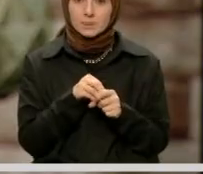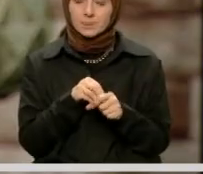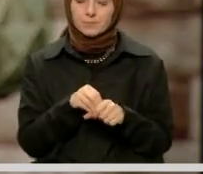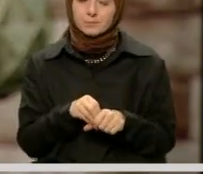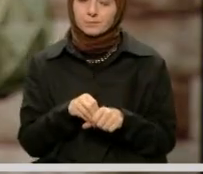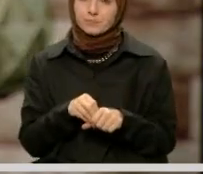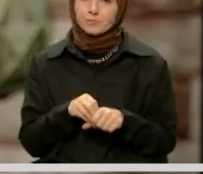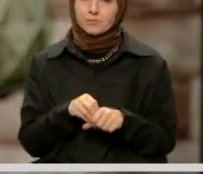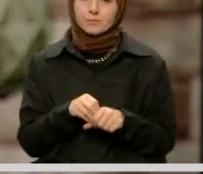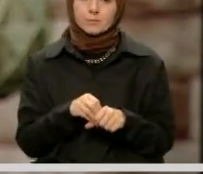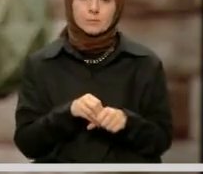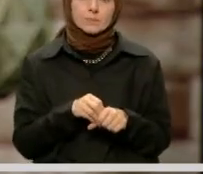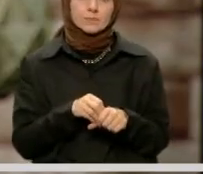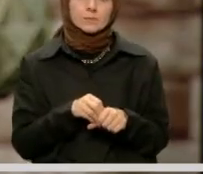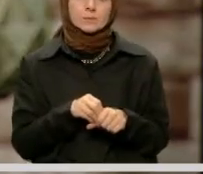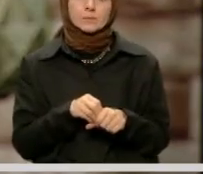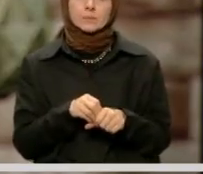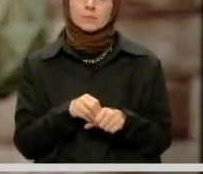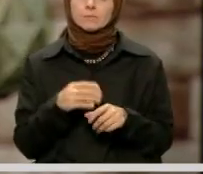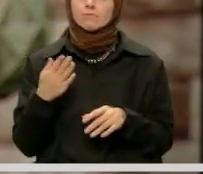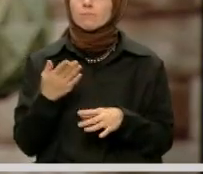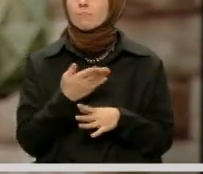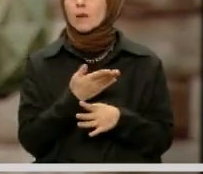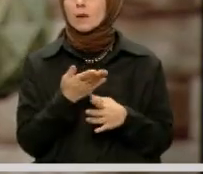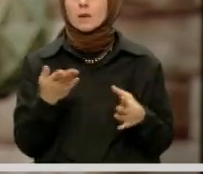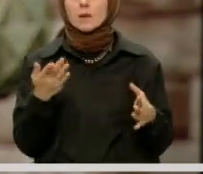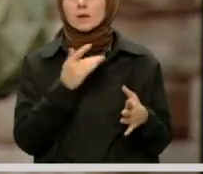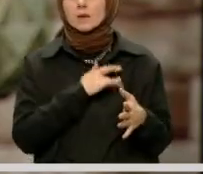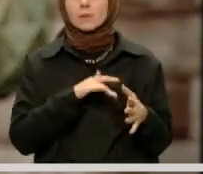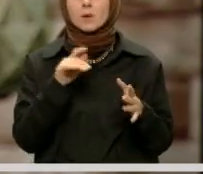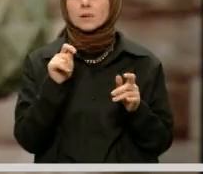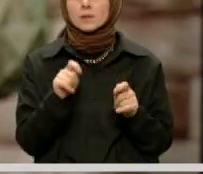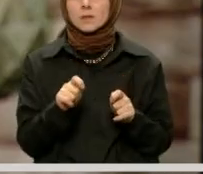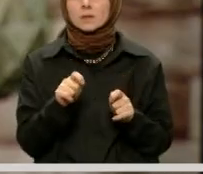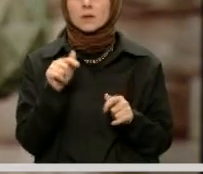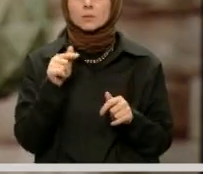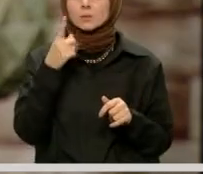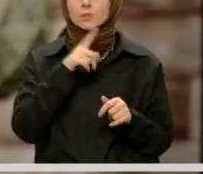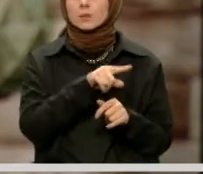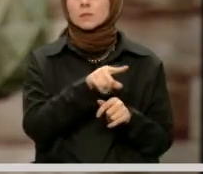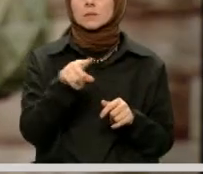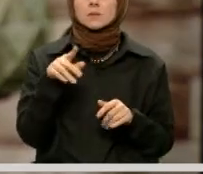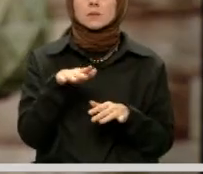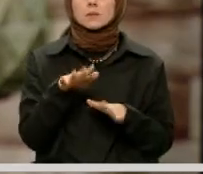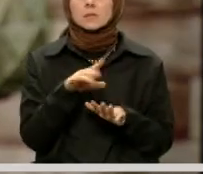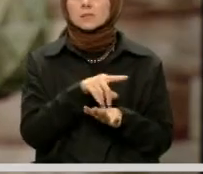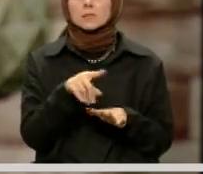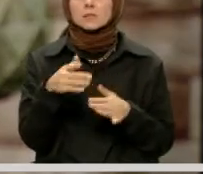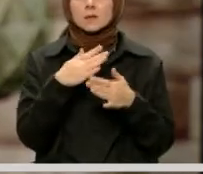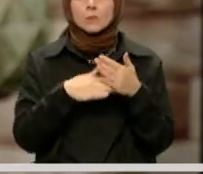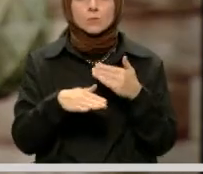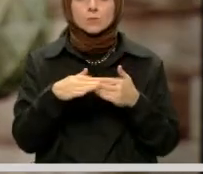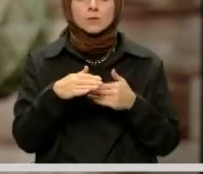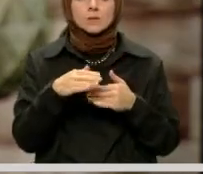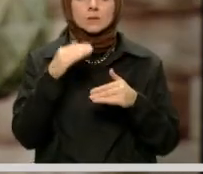min kablikum leallekum tettekun. Ey iman edenler! Oruç sadece size değildi. Sizden önceki ümmetlere de farz kılındı. Sizden